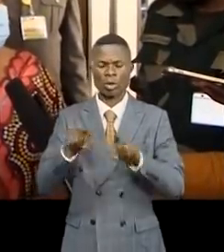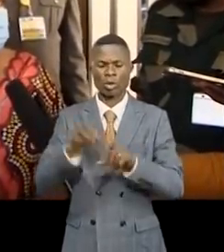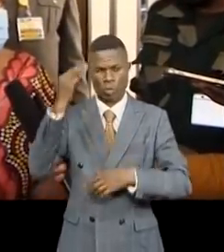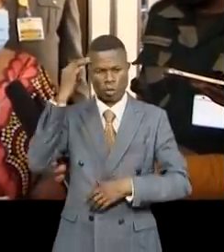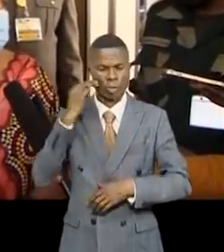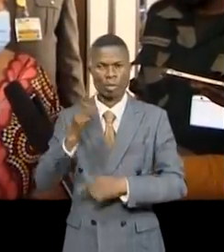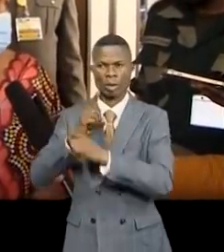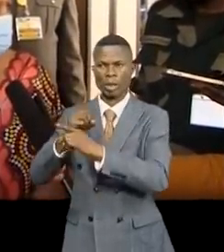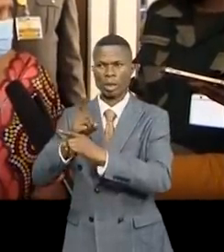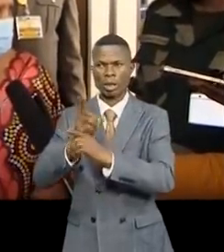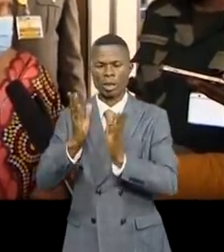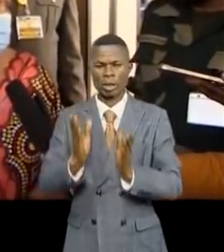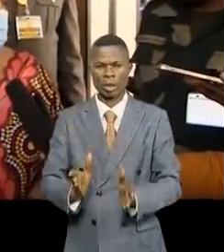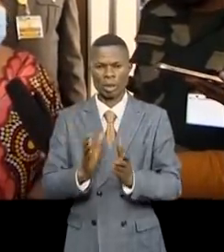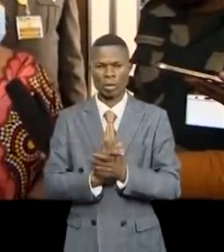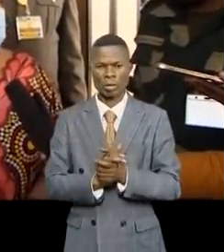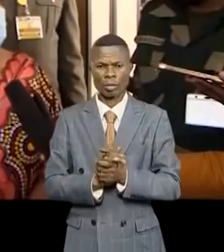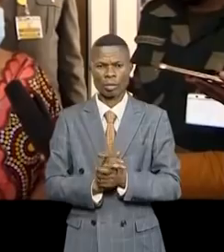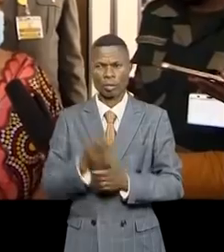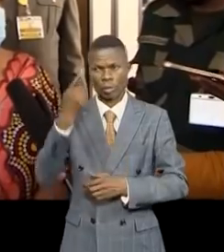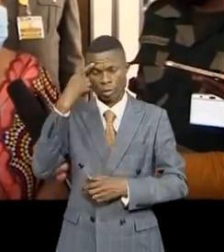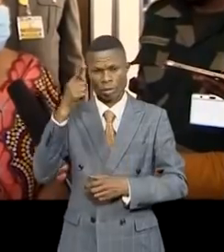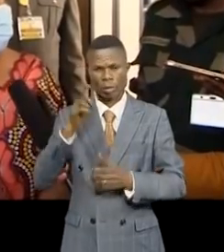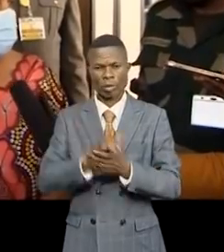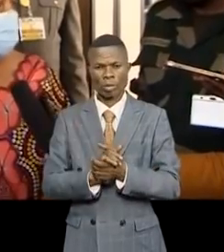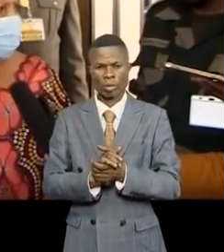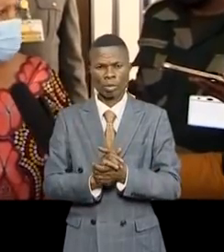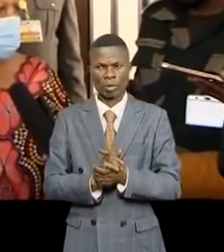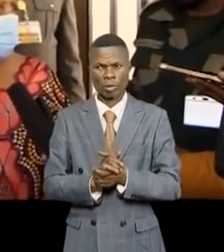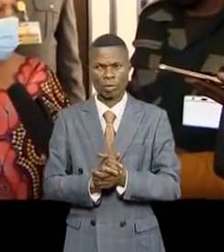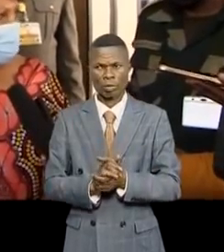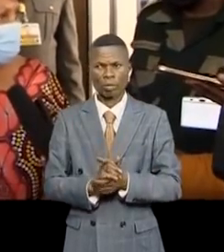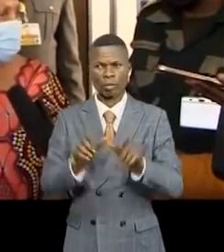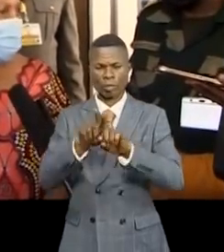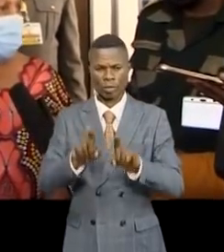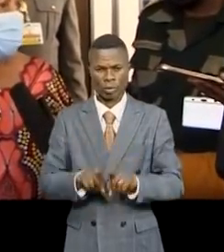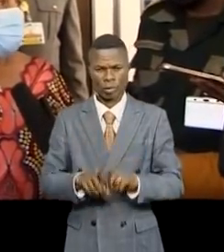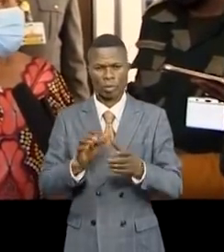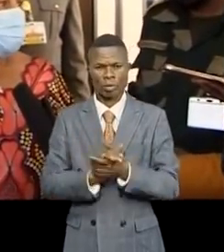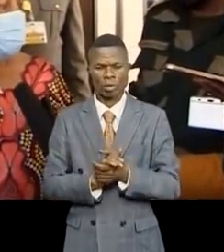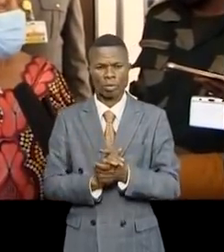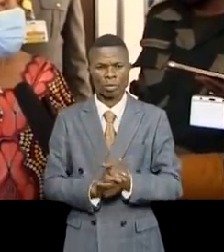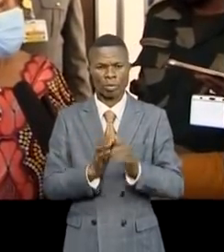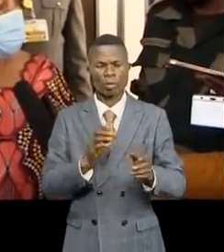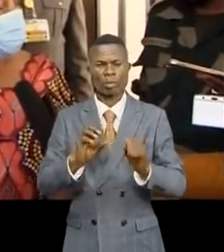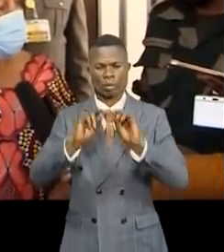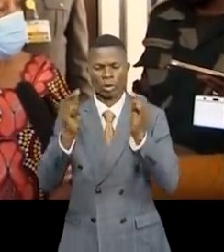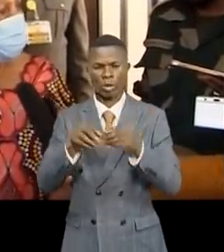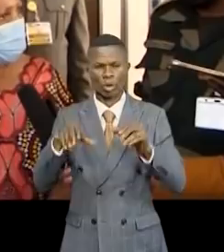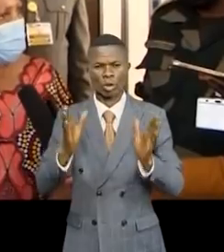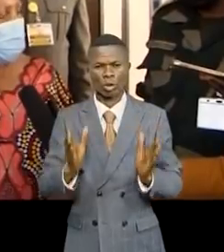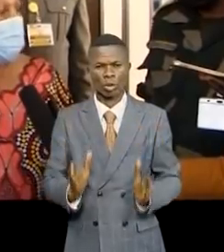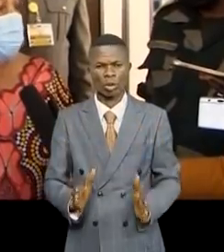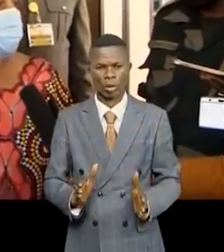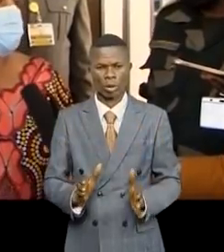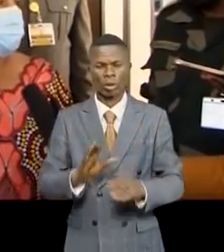la Défense, commencé notre réunion en bilatéral avec la partie congolaise.